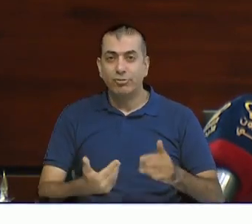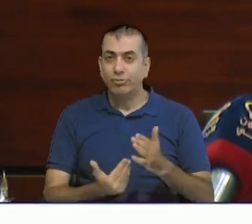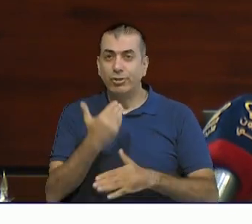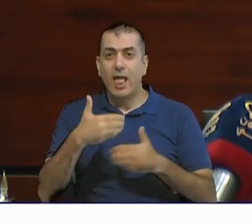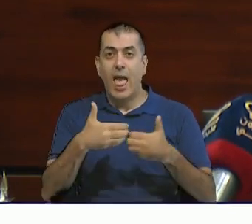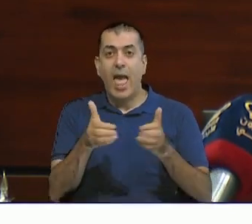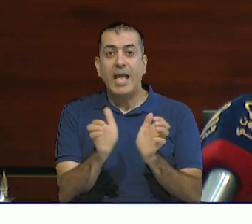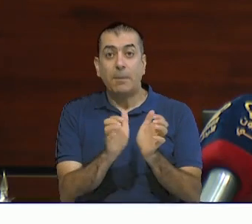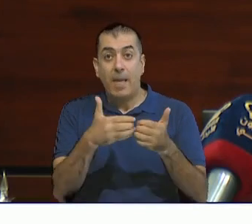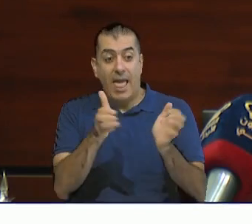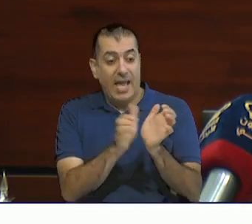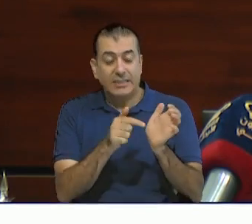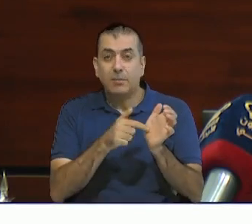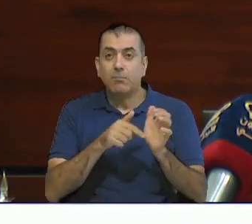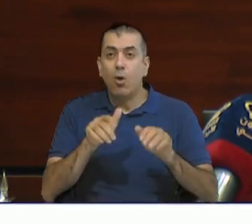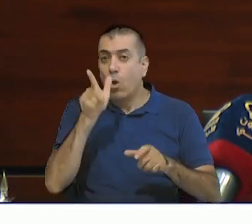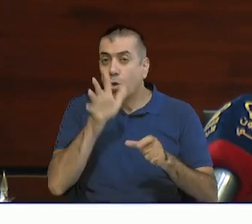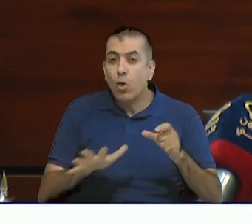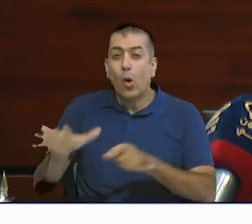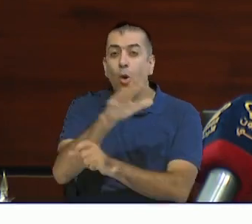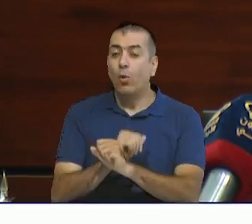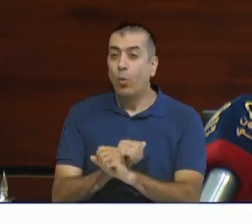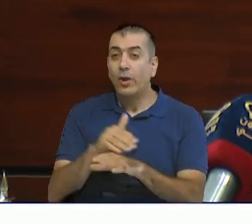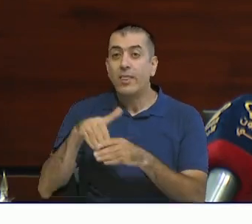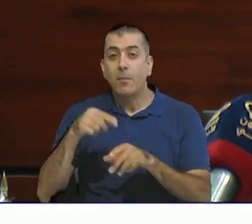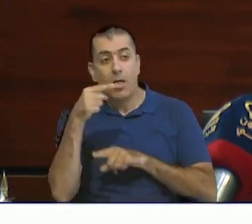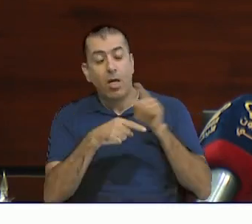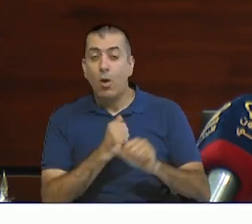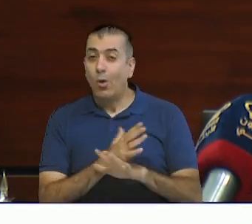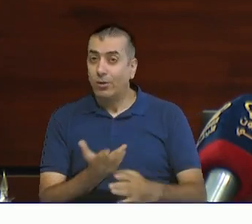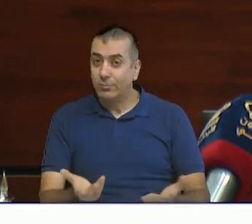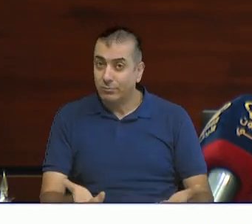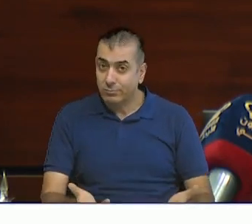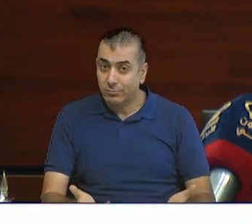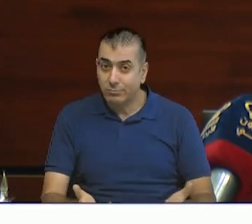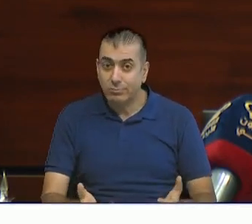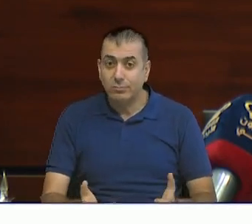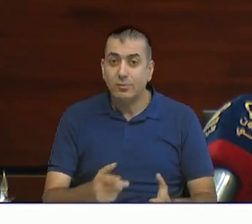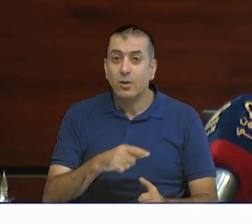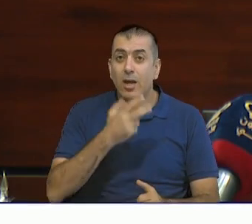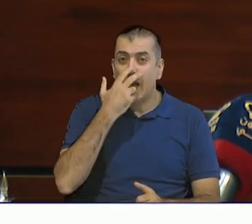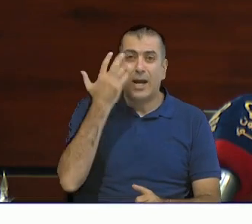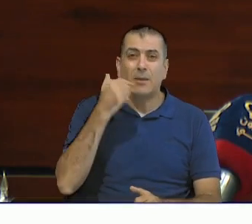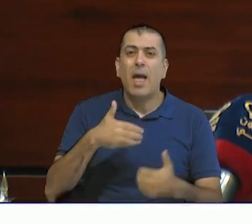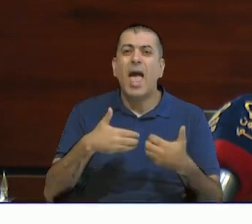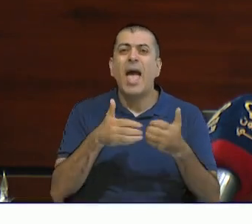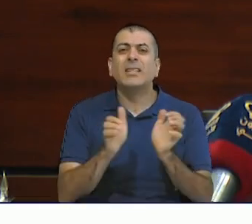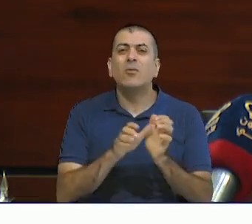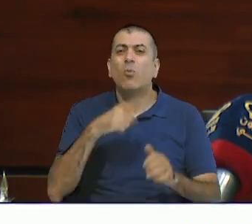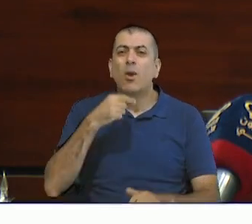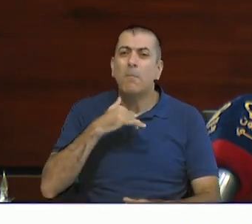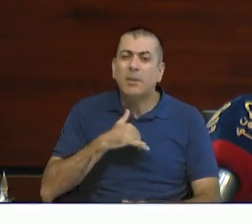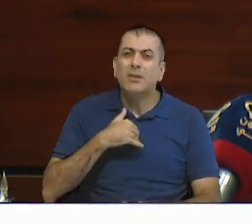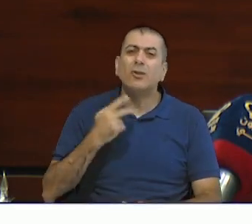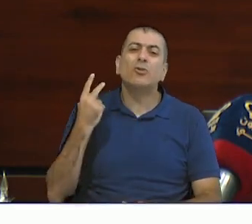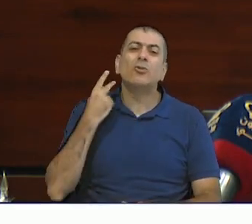راح يكون 41 مقعد للأحزاب. وكانت الأحزاب زمان الطالب إنه عطونا بس 5 مقاعد كوتا تمييز.